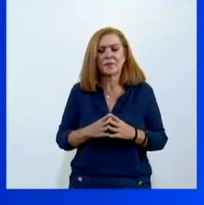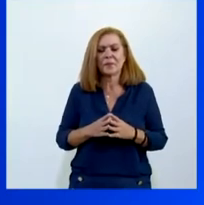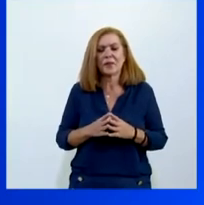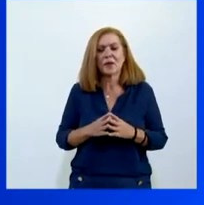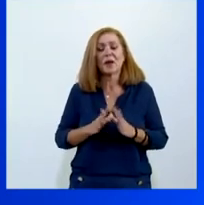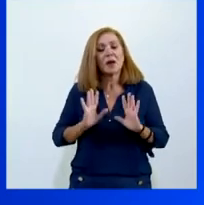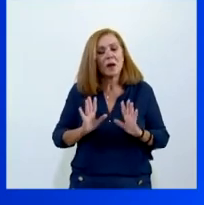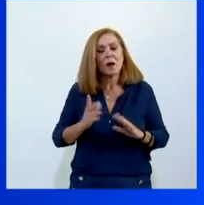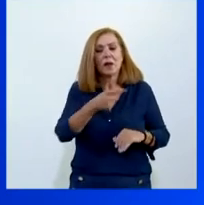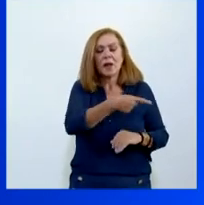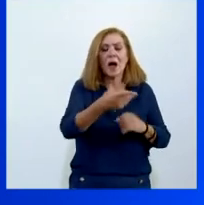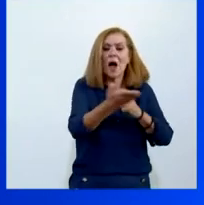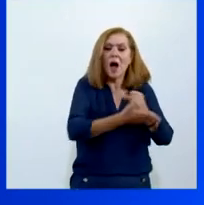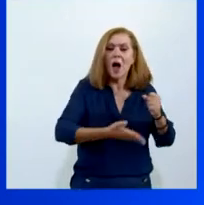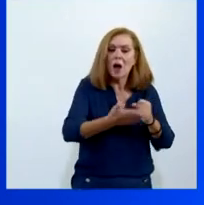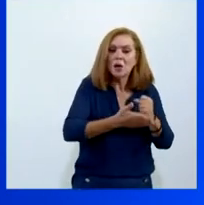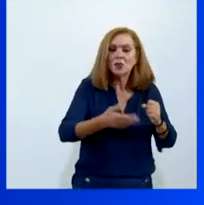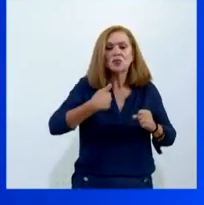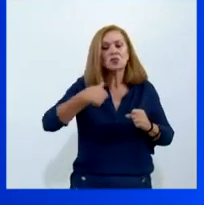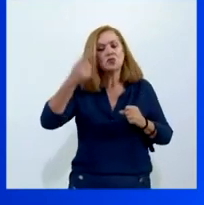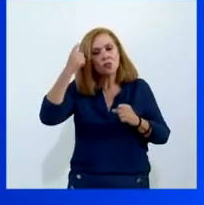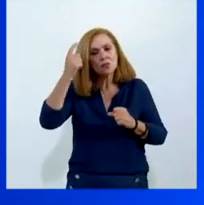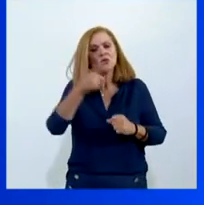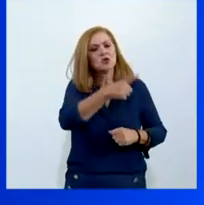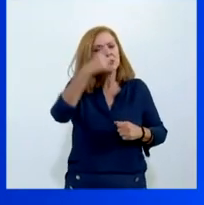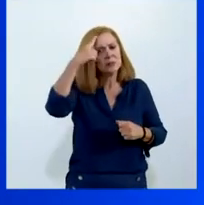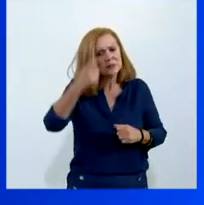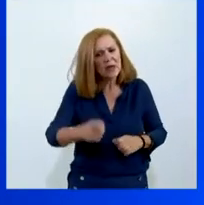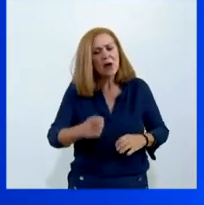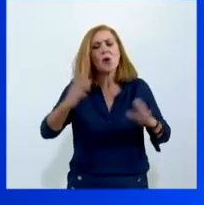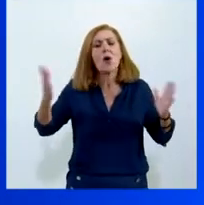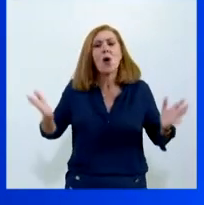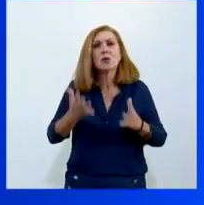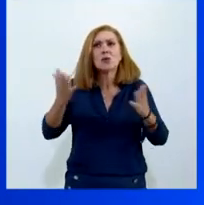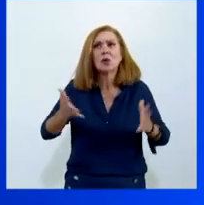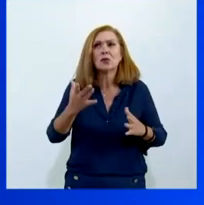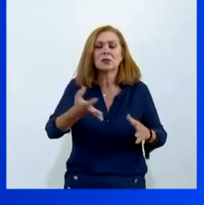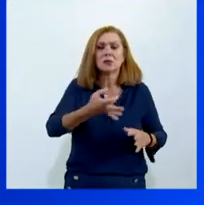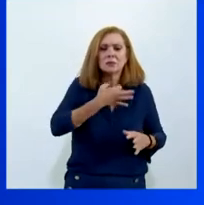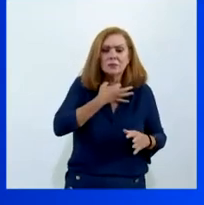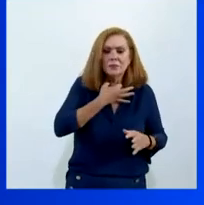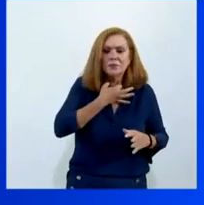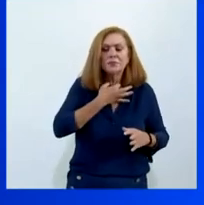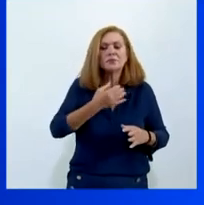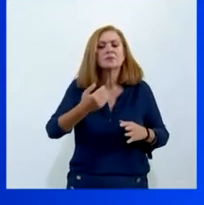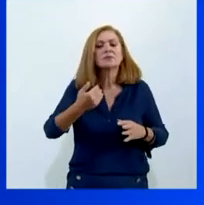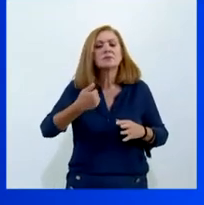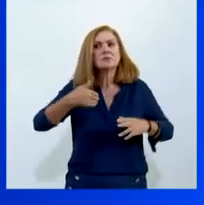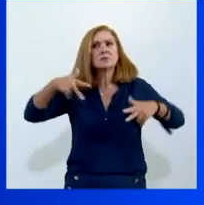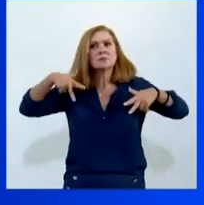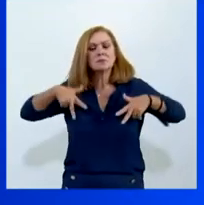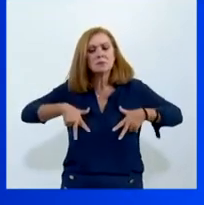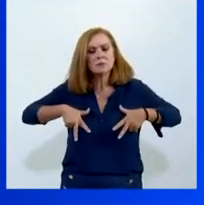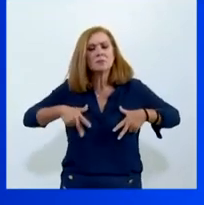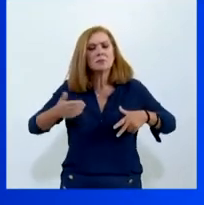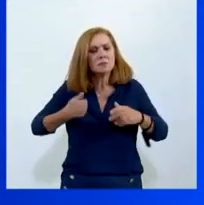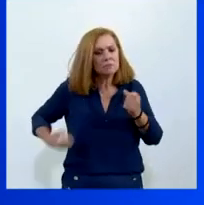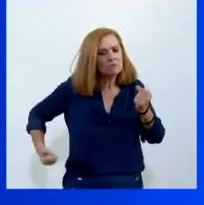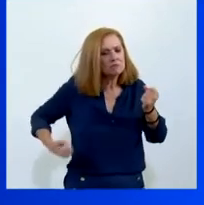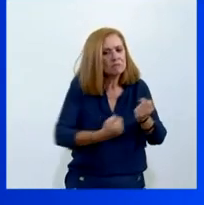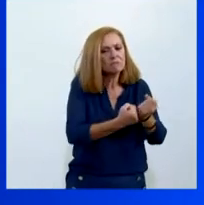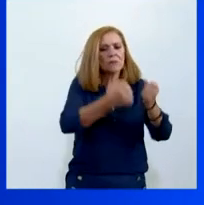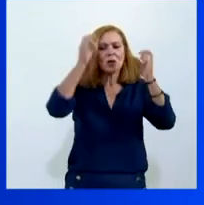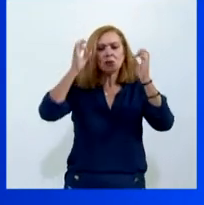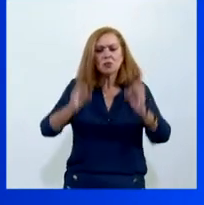Αλλά οι αγρότες γνωρίζουν και θα γνωρίζουν ότι όποτε υπάρχει ανάγκη η στήριξη της πολιτείας είναι εκεί,